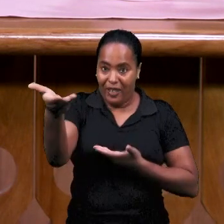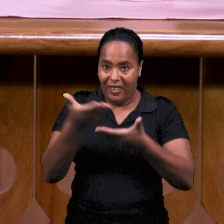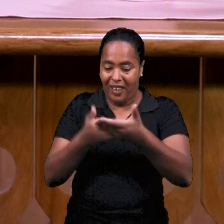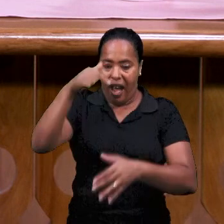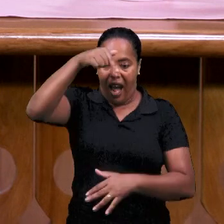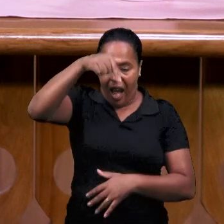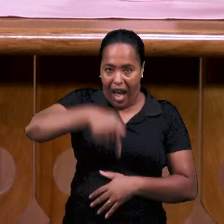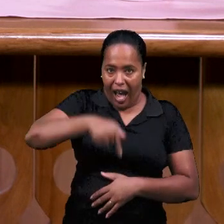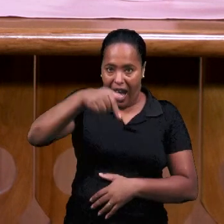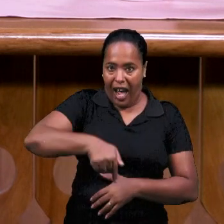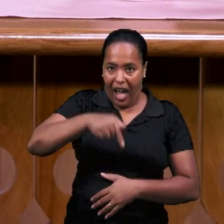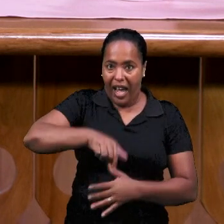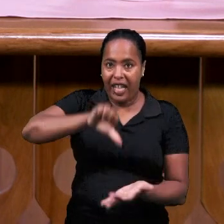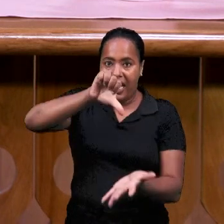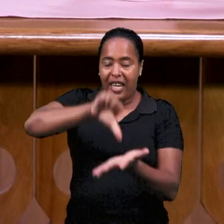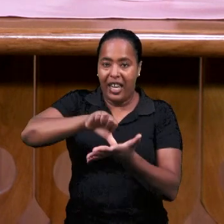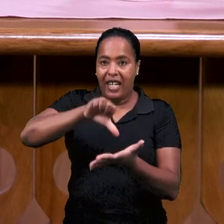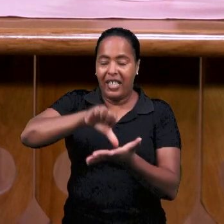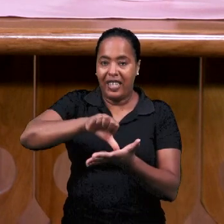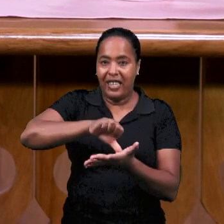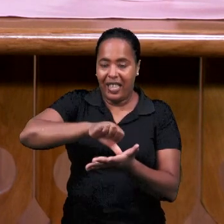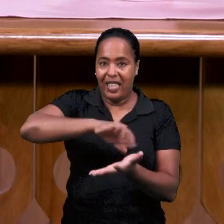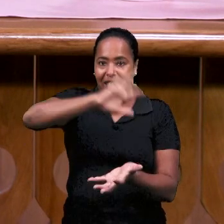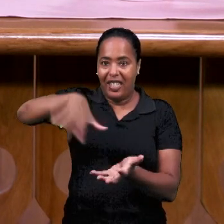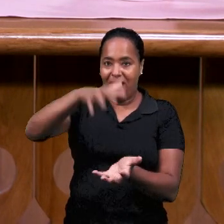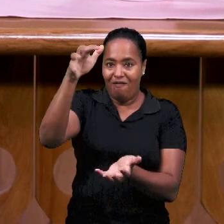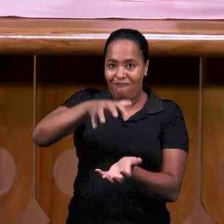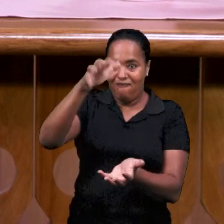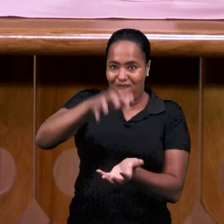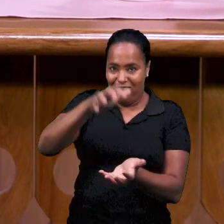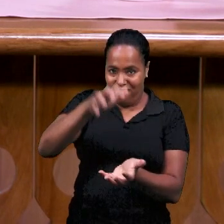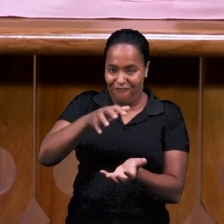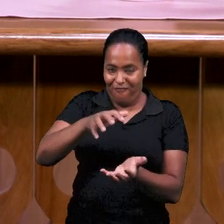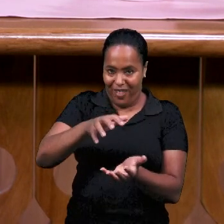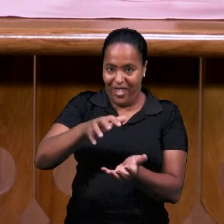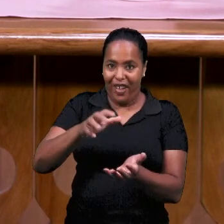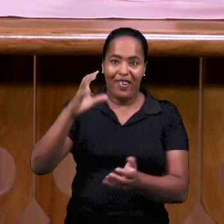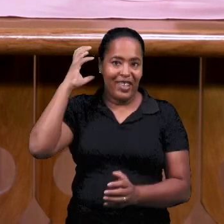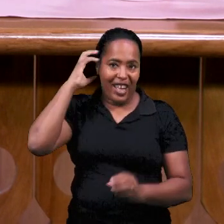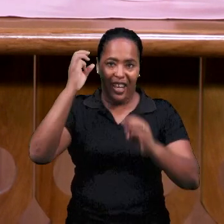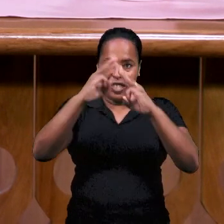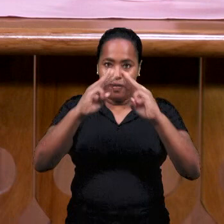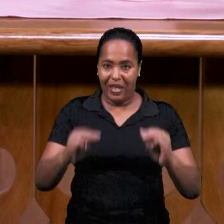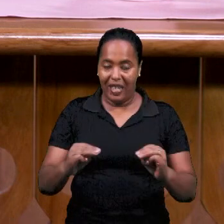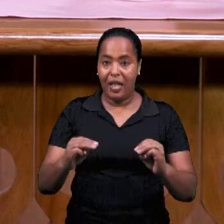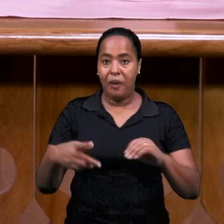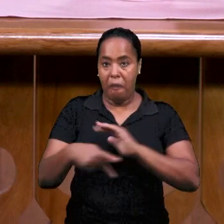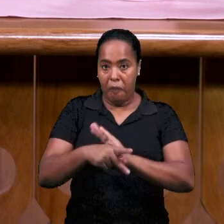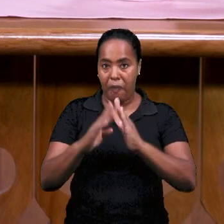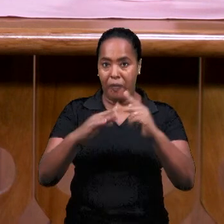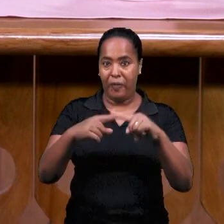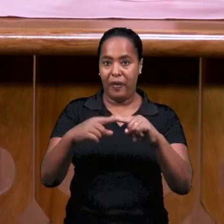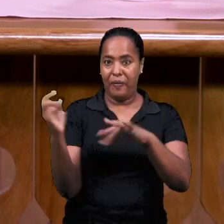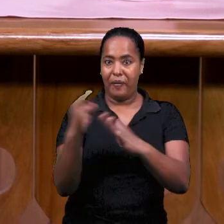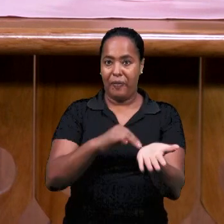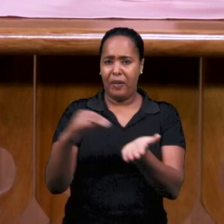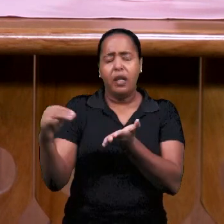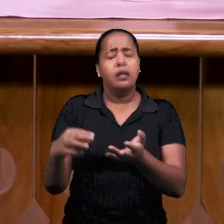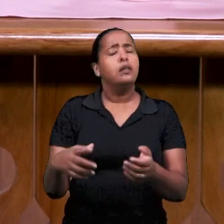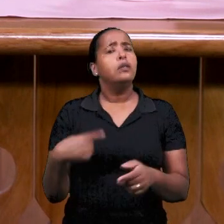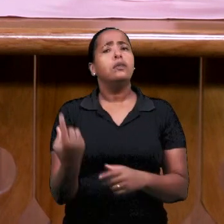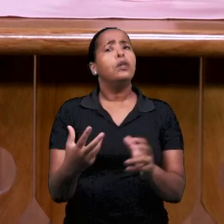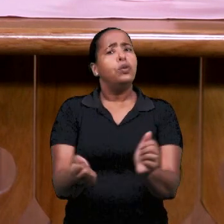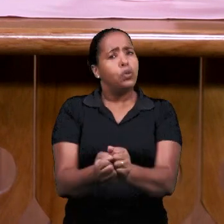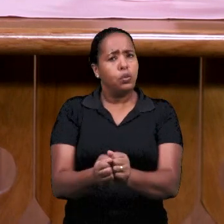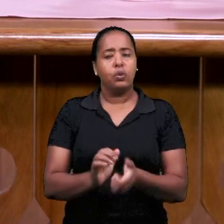allons voir ici au studio, dans la centrale de transmission, ici le Radio Manaïm de l'Église chrétienne Maranatha. Nous allons donc être